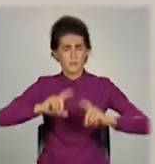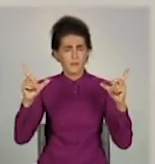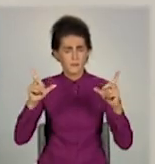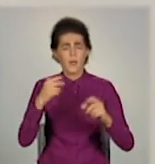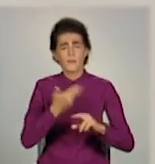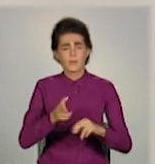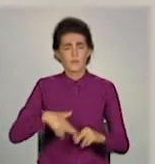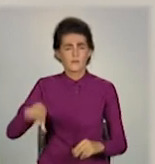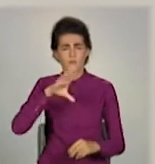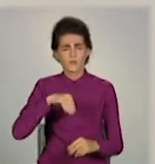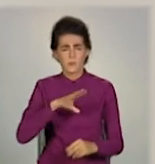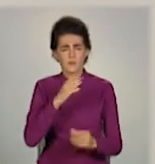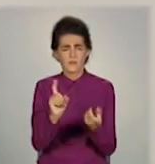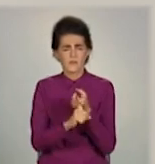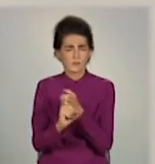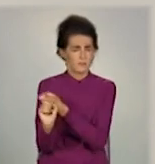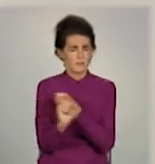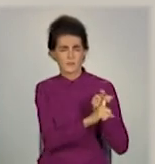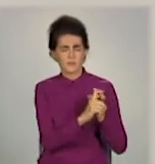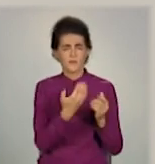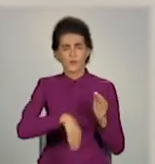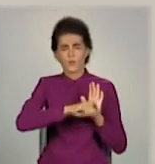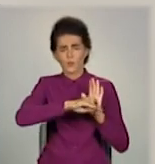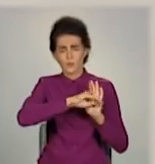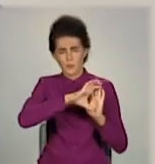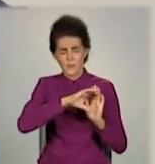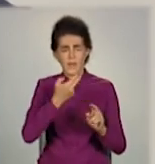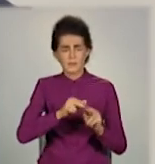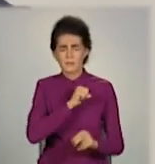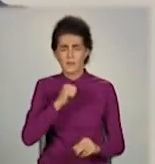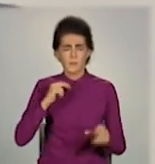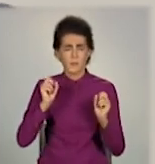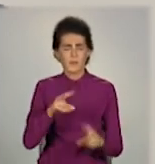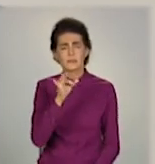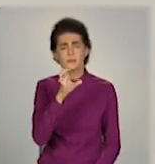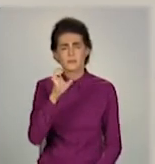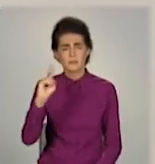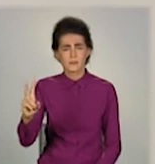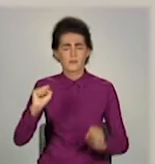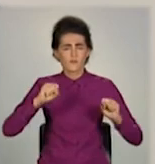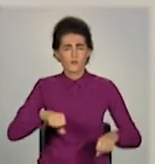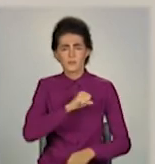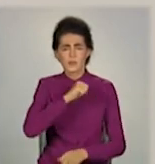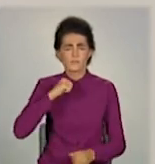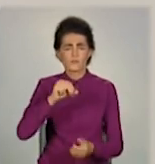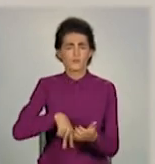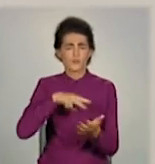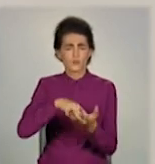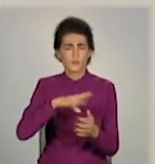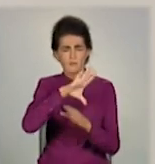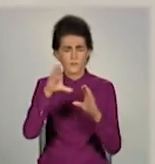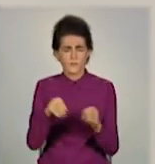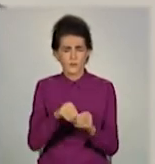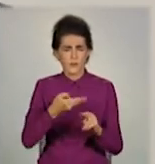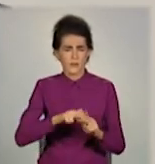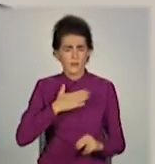впливає на будь-які заощадження. І це один з ризиків, який може знецінити саме реальну